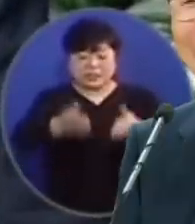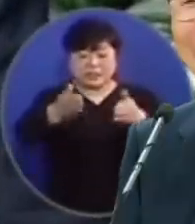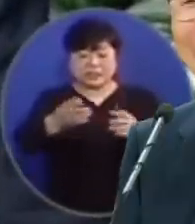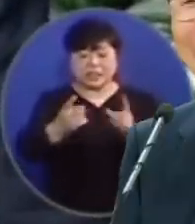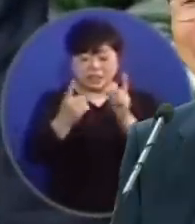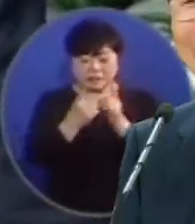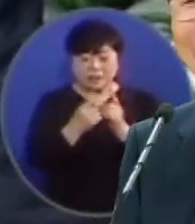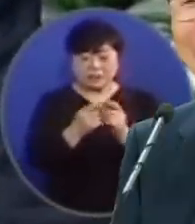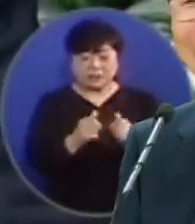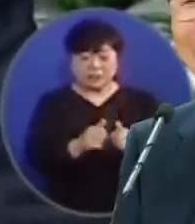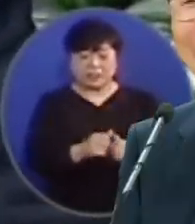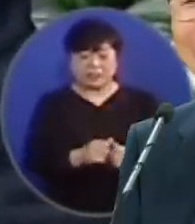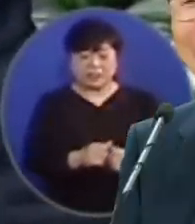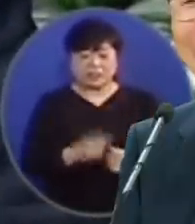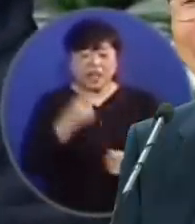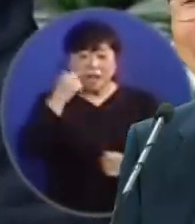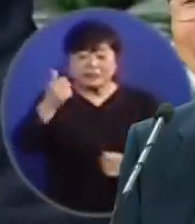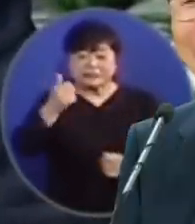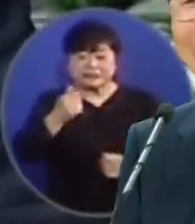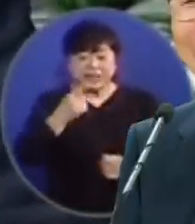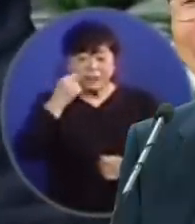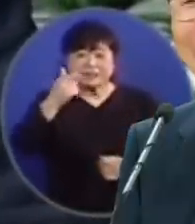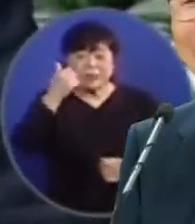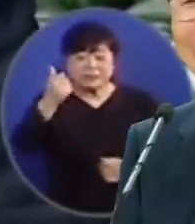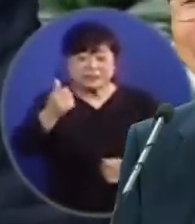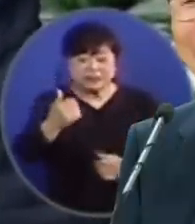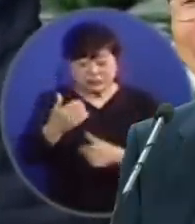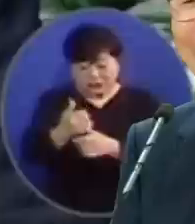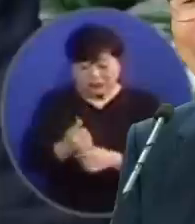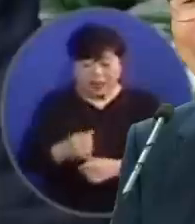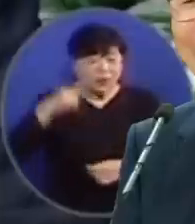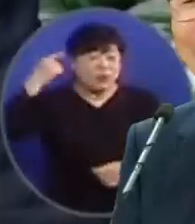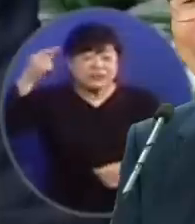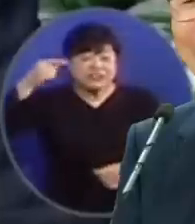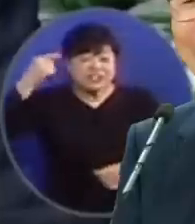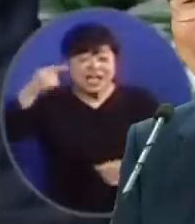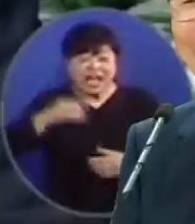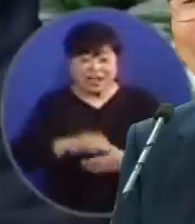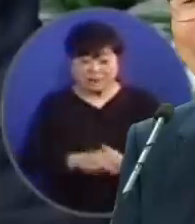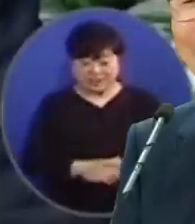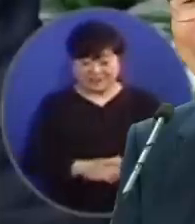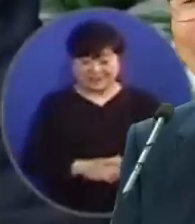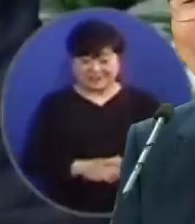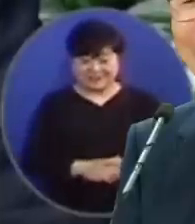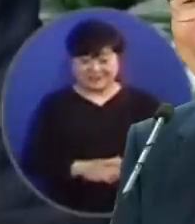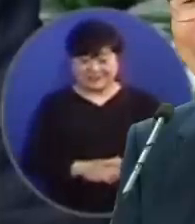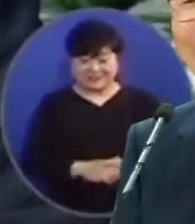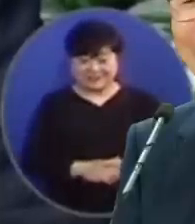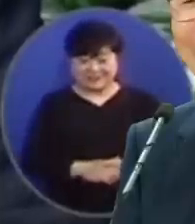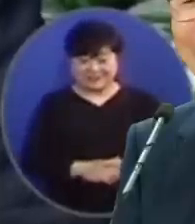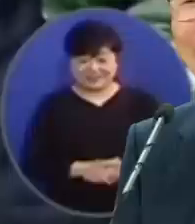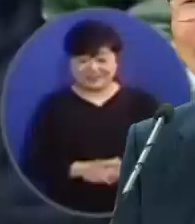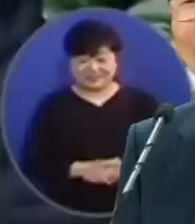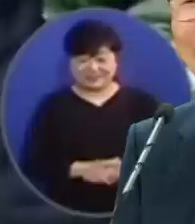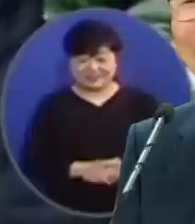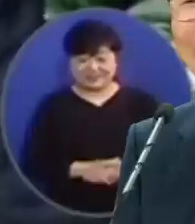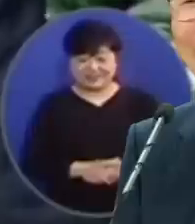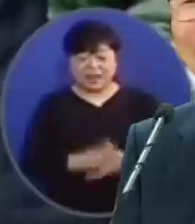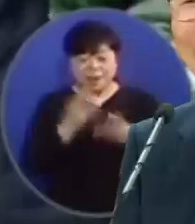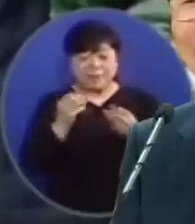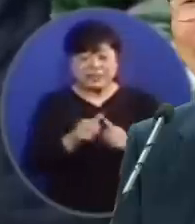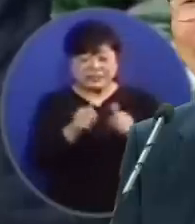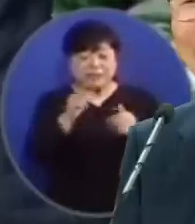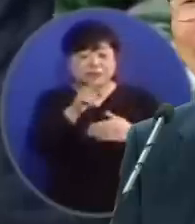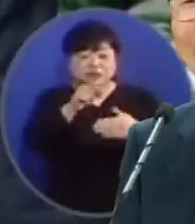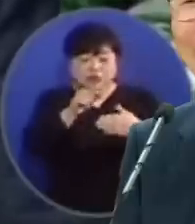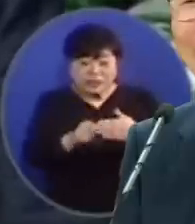많은 남자들 붙잡고 내 아버지요 아버지요 그러면 이거 미쳤나 이거 왜 이러냐 그러죠. 그 많은